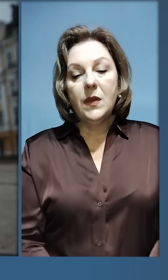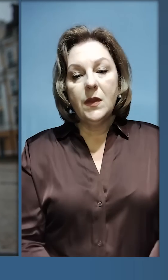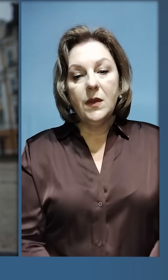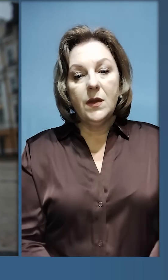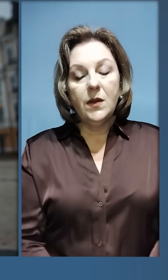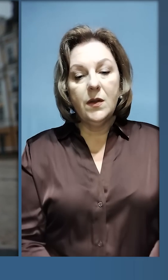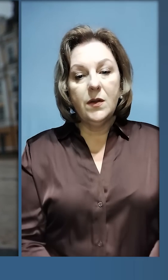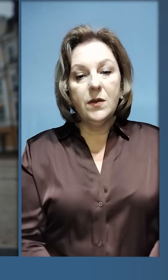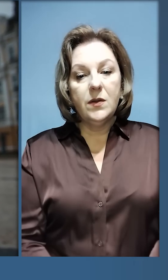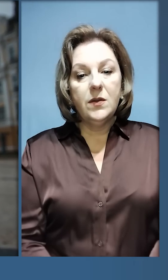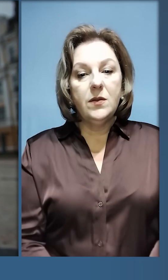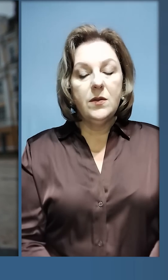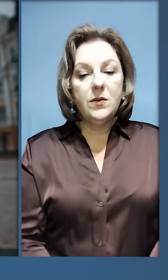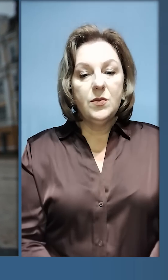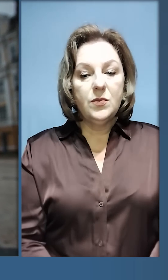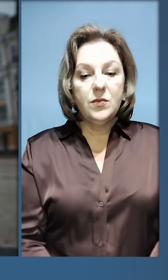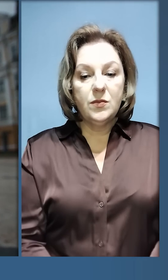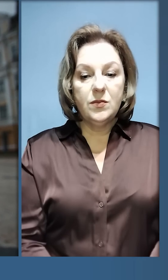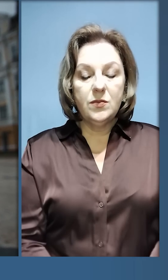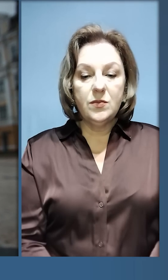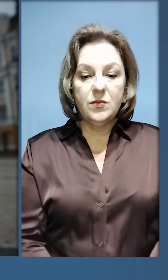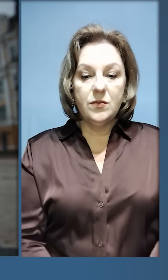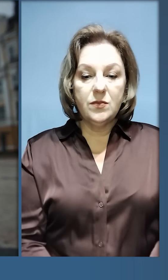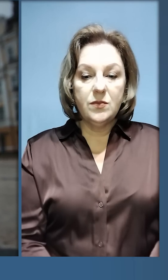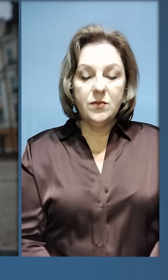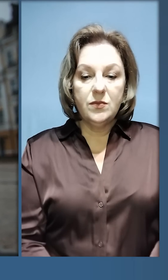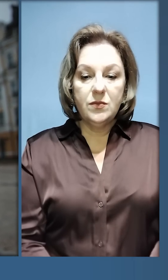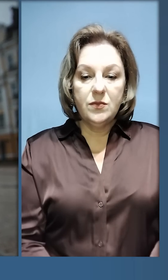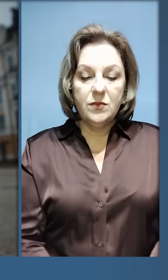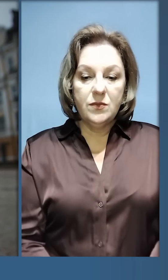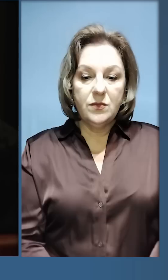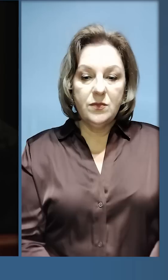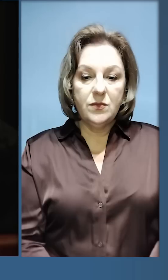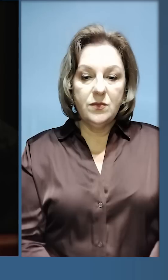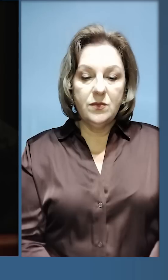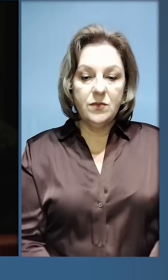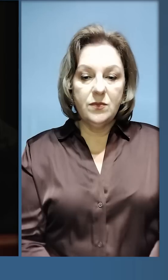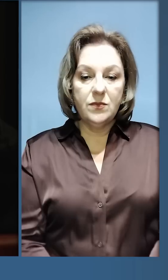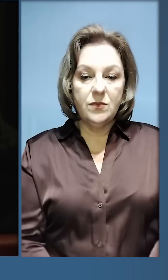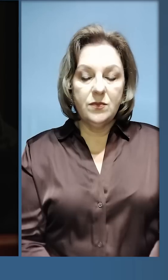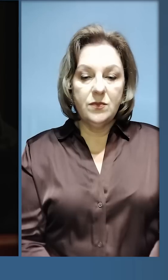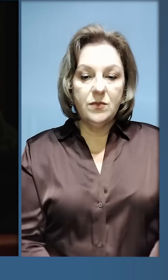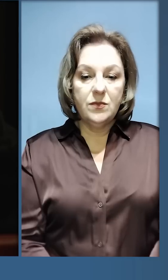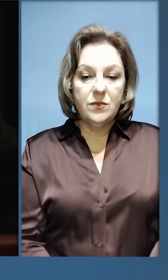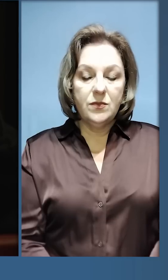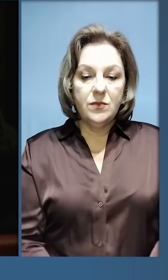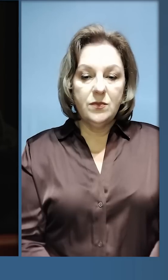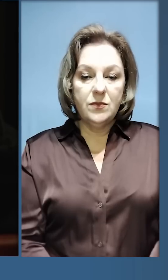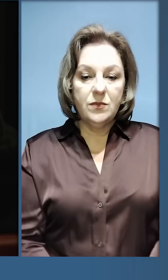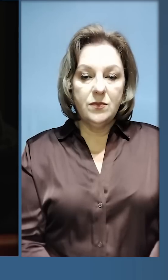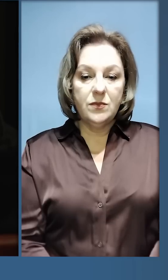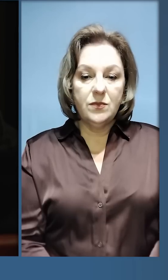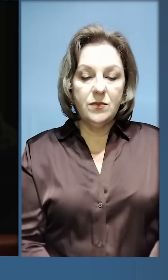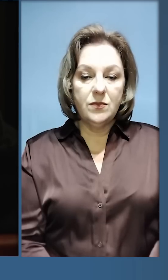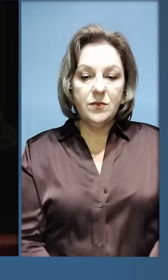the country. What struck me as a human being, there was a time in your life when this wasn't a daily